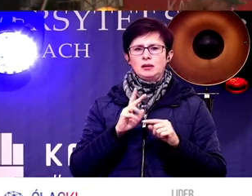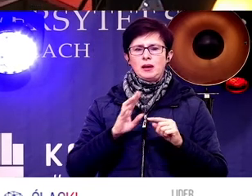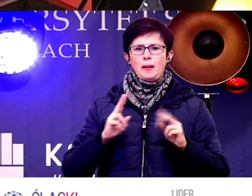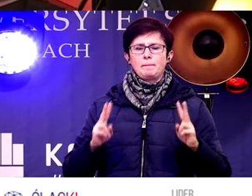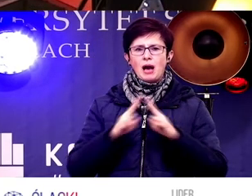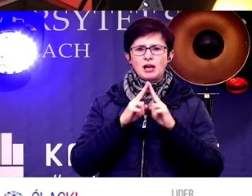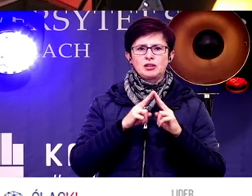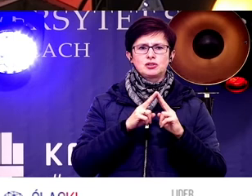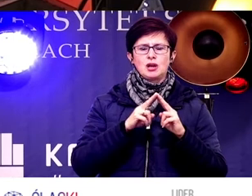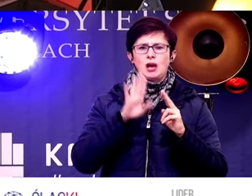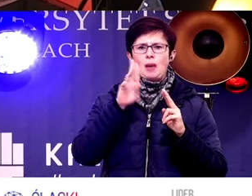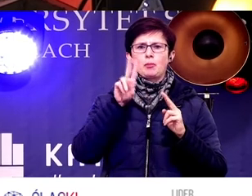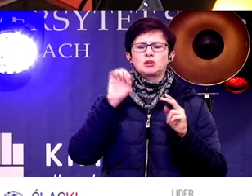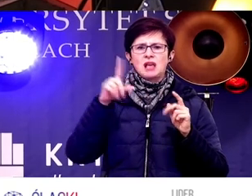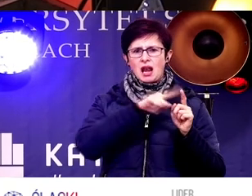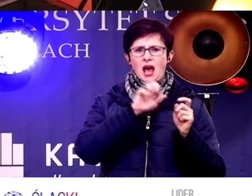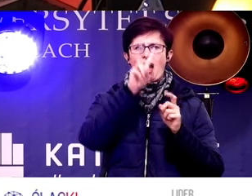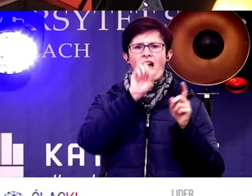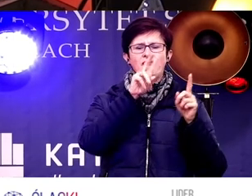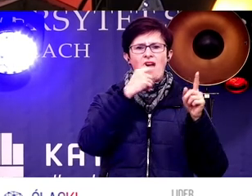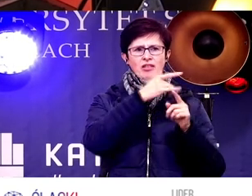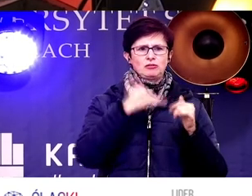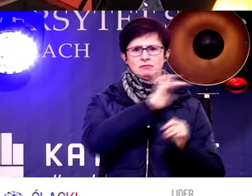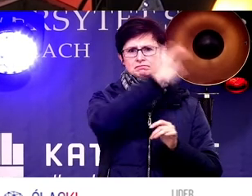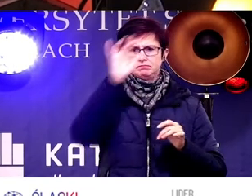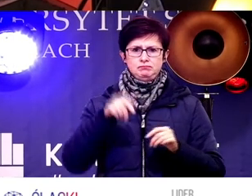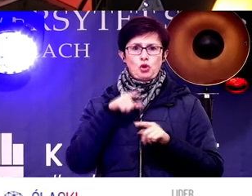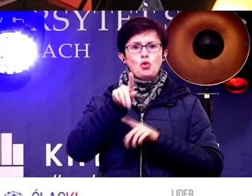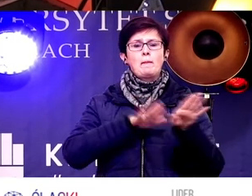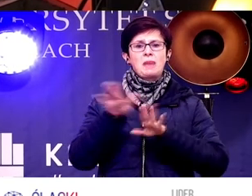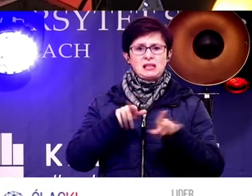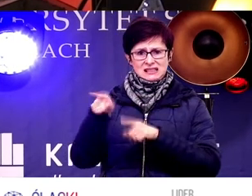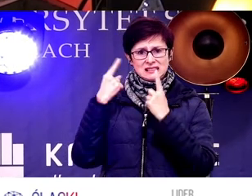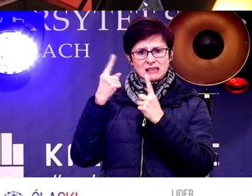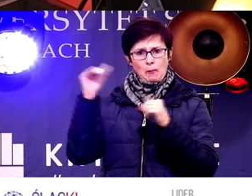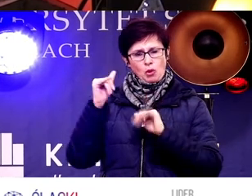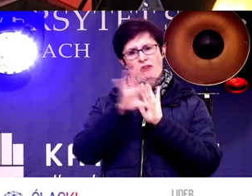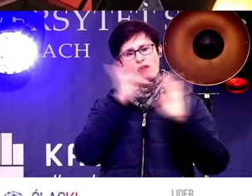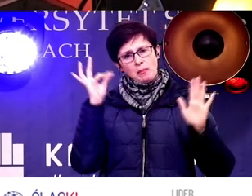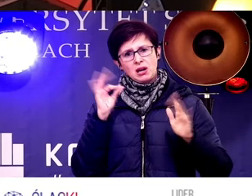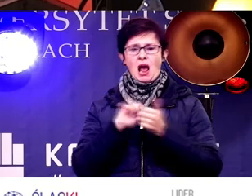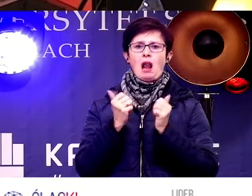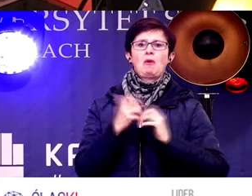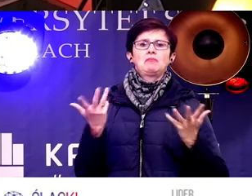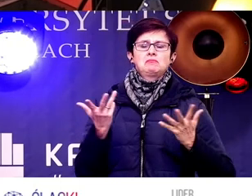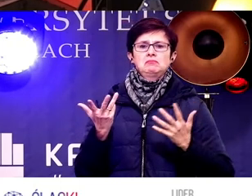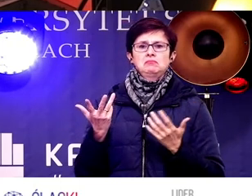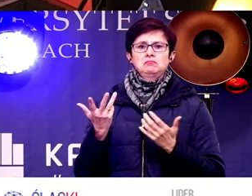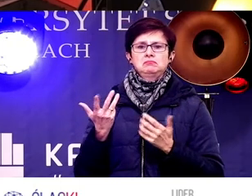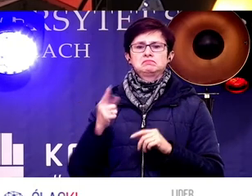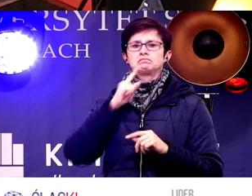Bruksela, Hawana. Czy to są miejsca, które panowie sami mogli wybrać? Jak to jest, jeżeli wysyła się na placówkę, czy